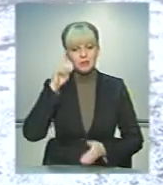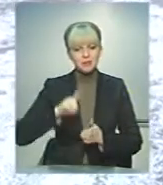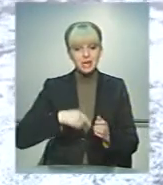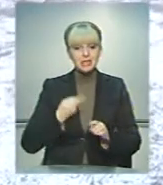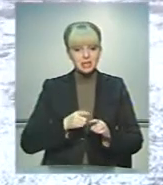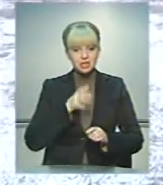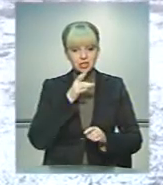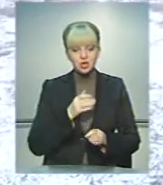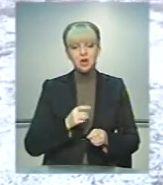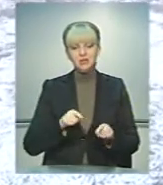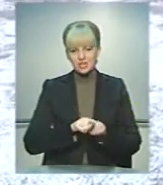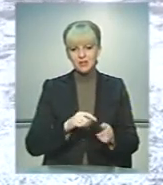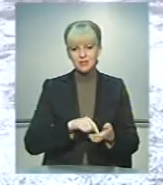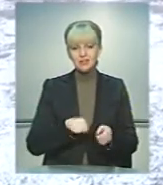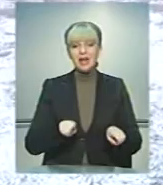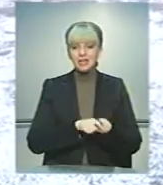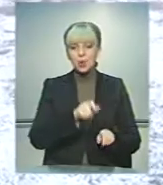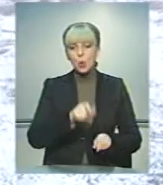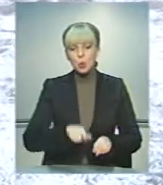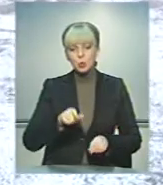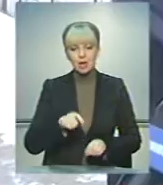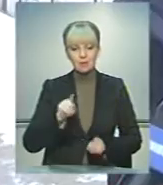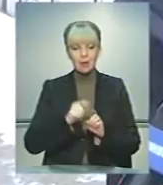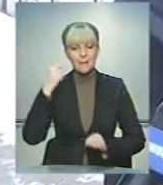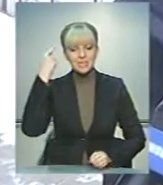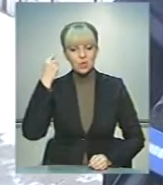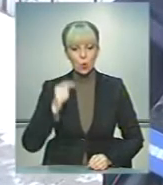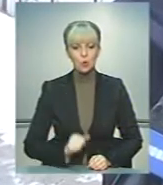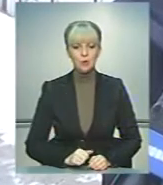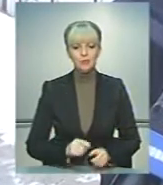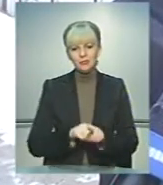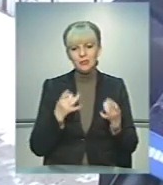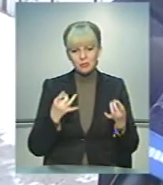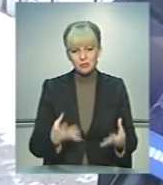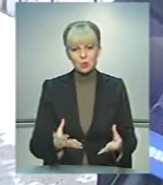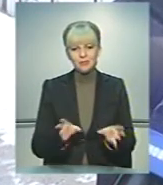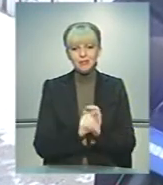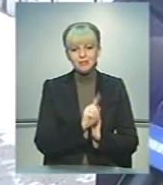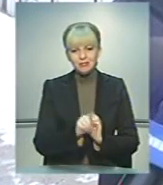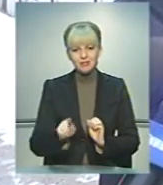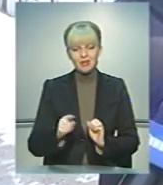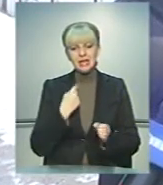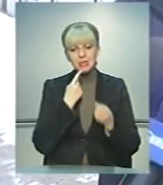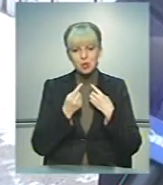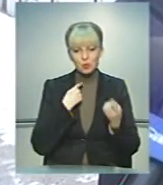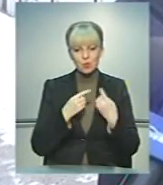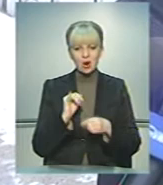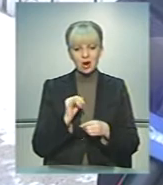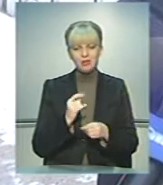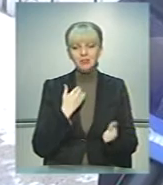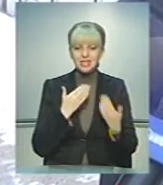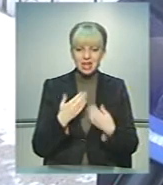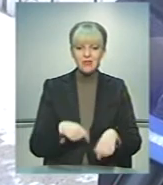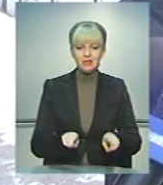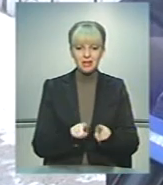за цей час став для таких людей психологом. Тому просто елементарне навіть з ними спілкування і ставлення